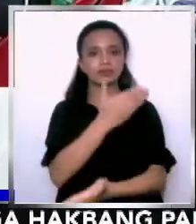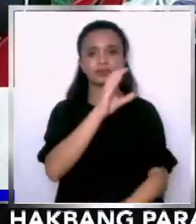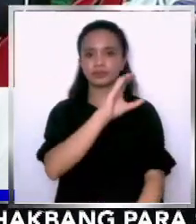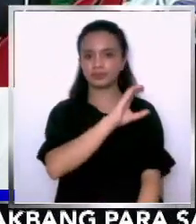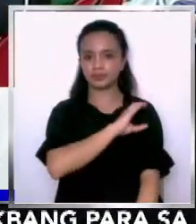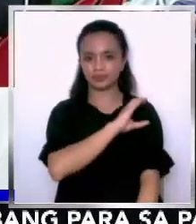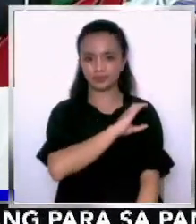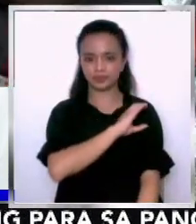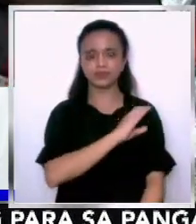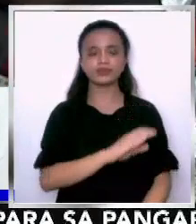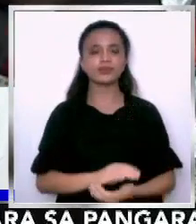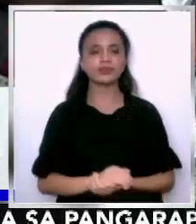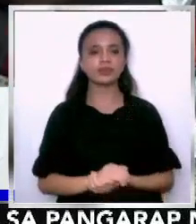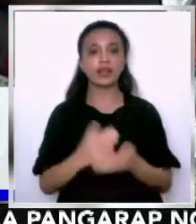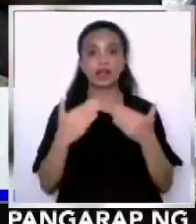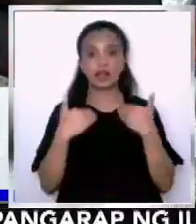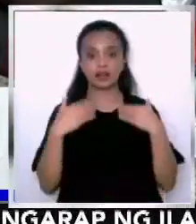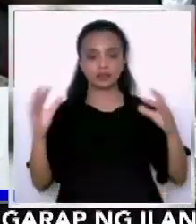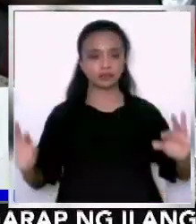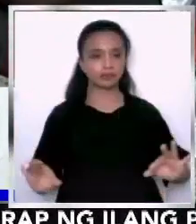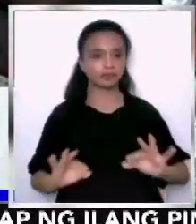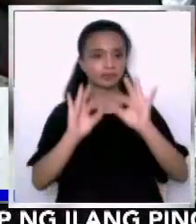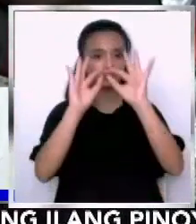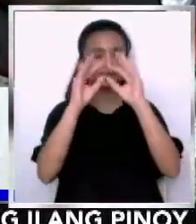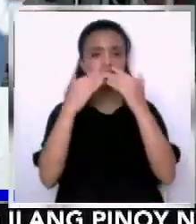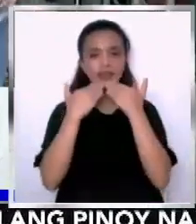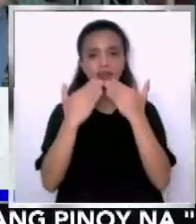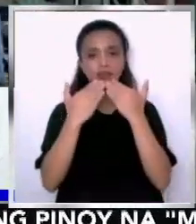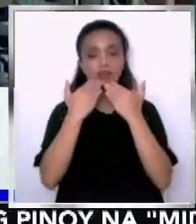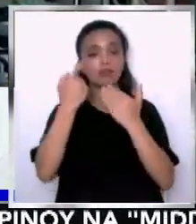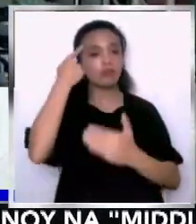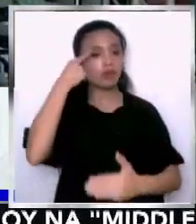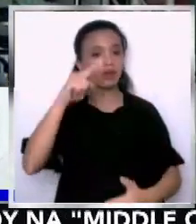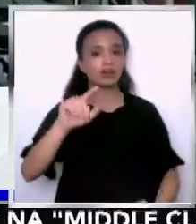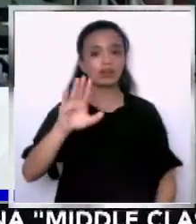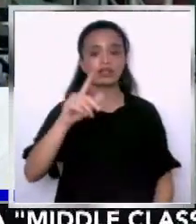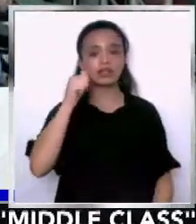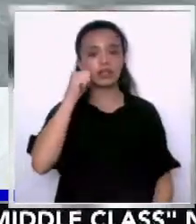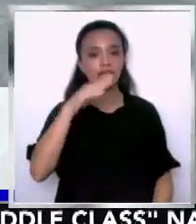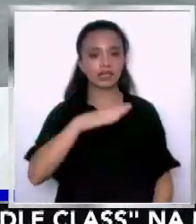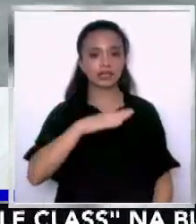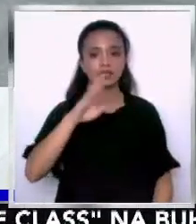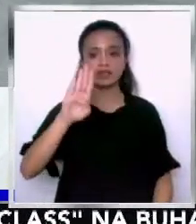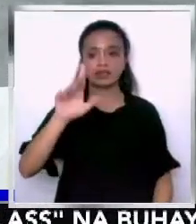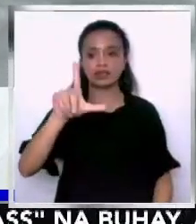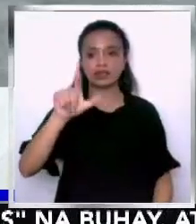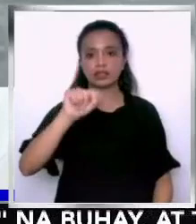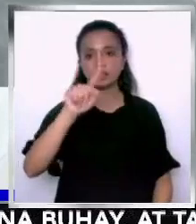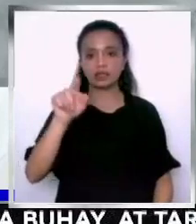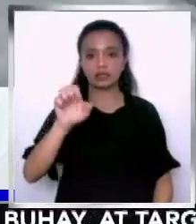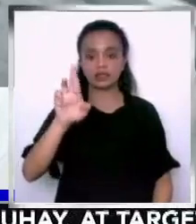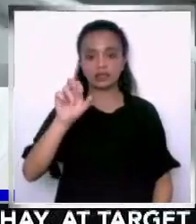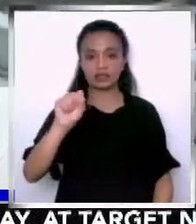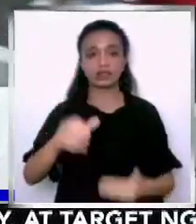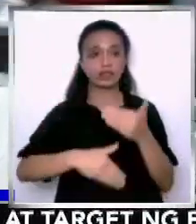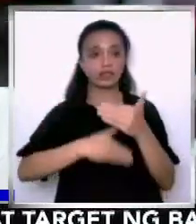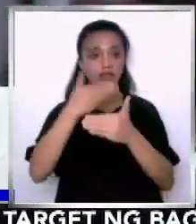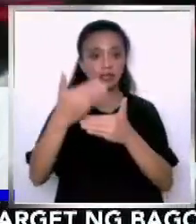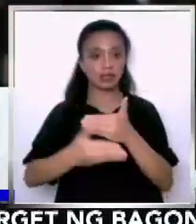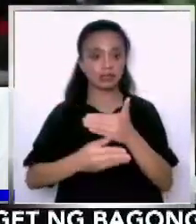ng Thanksgiving Mass para sa Lady Blazers ngayong hapon na sinundan ng programa Fit for a Champion, ika